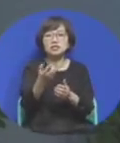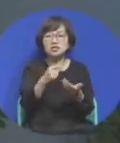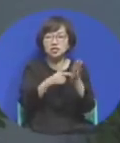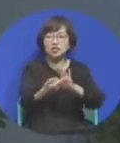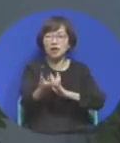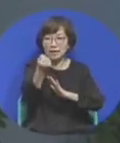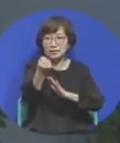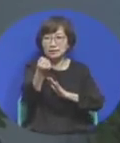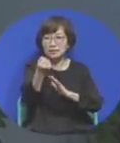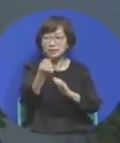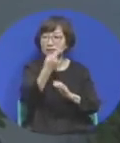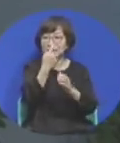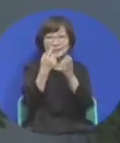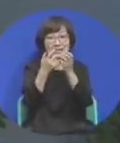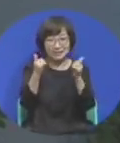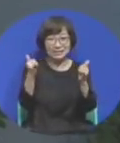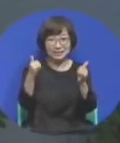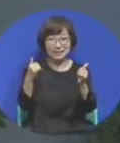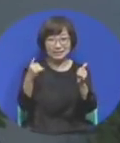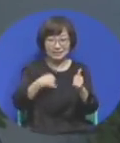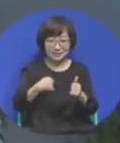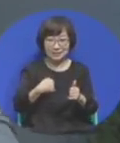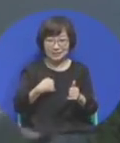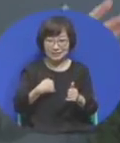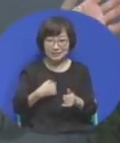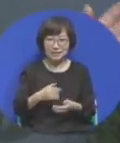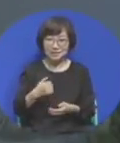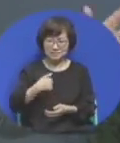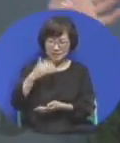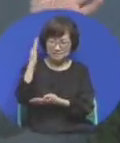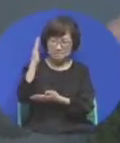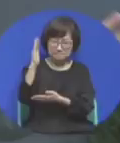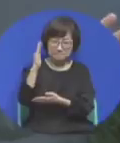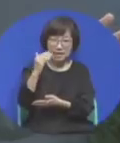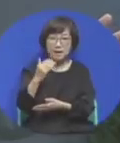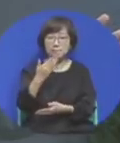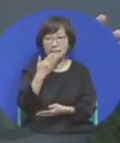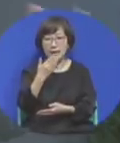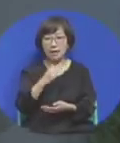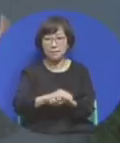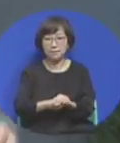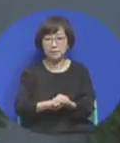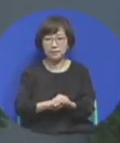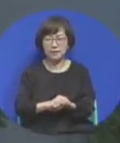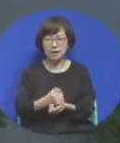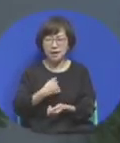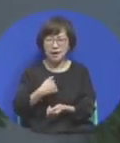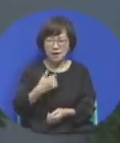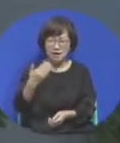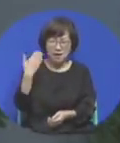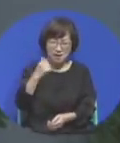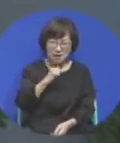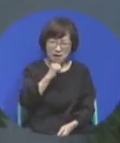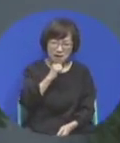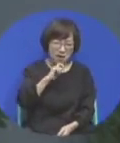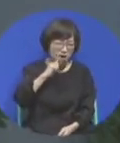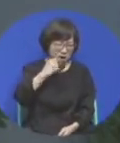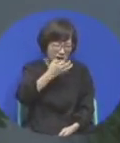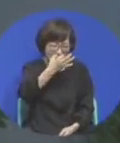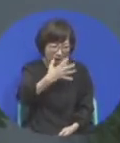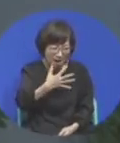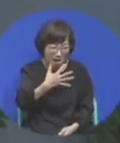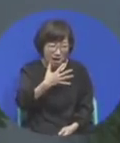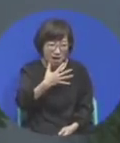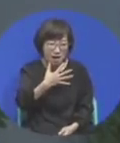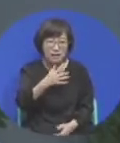I'm not a great person. I'm a witness. 말해줄 수 있습니다. I can tell you. 찌들고 가난한 사람 속에 살았기 때문에요. 저는 증인입니다.